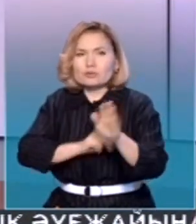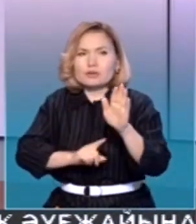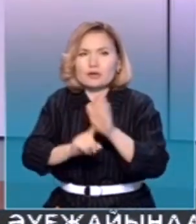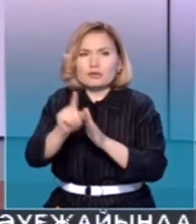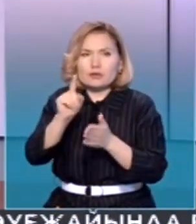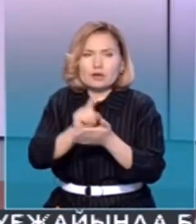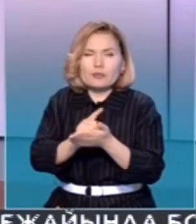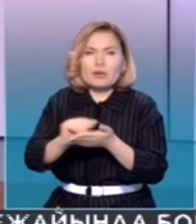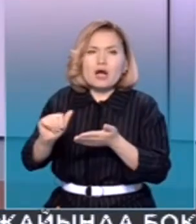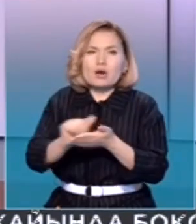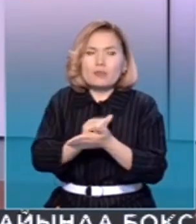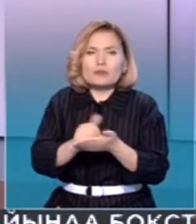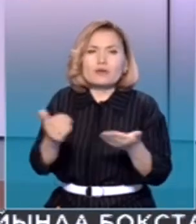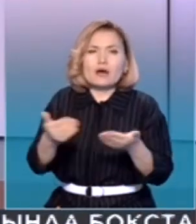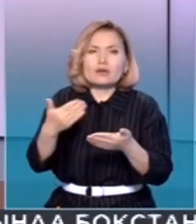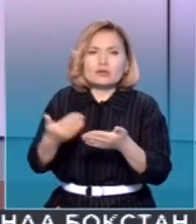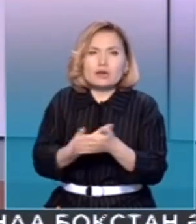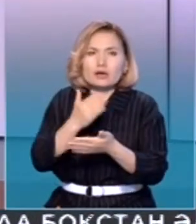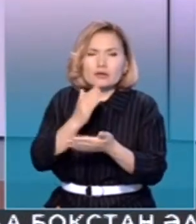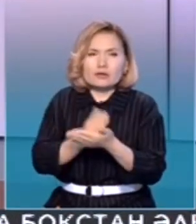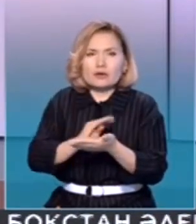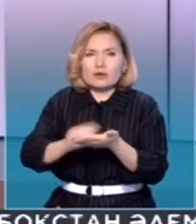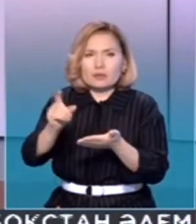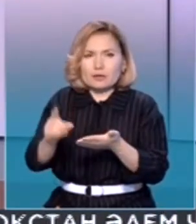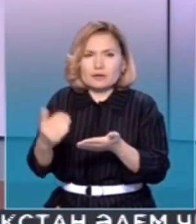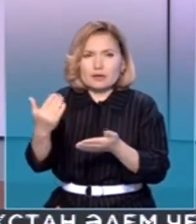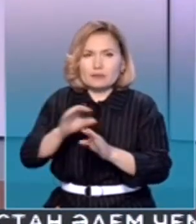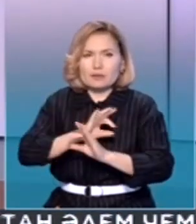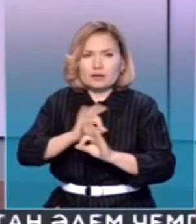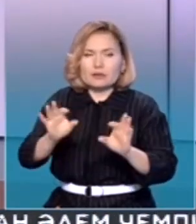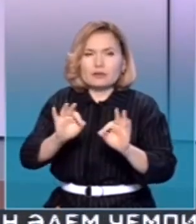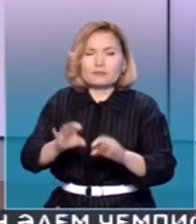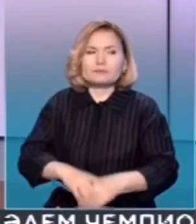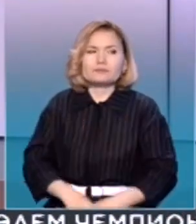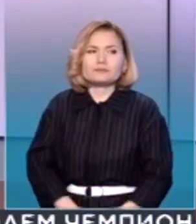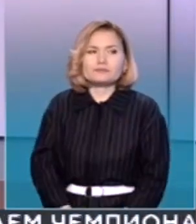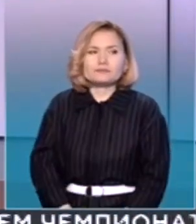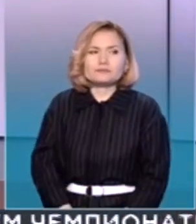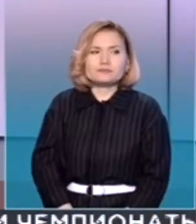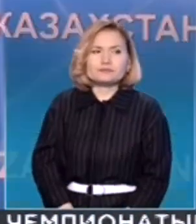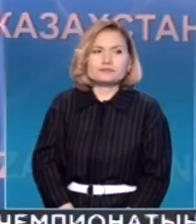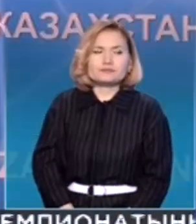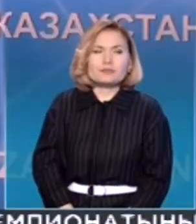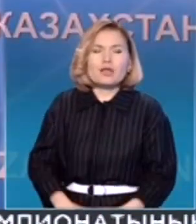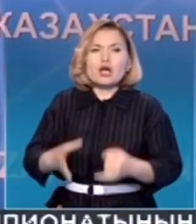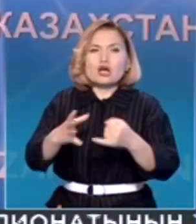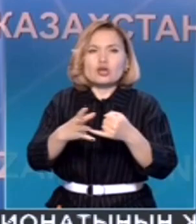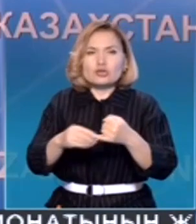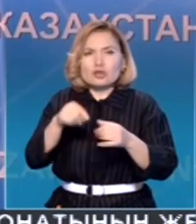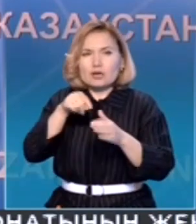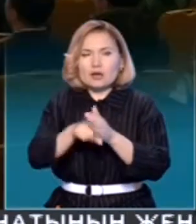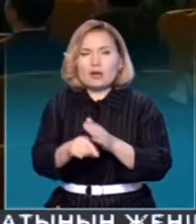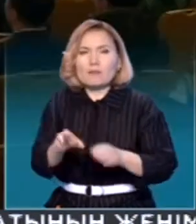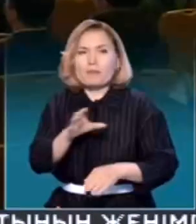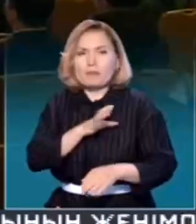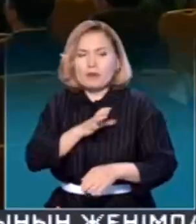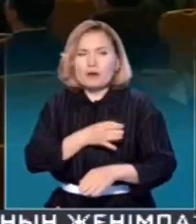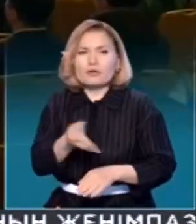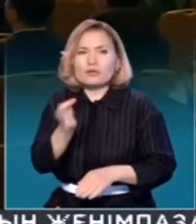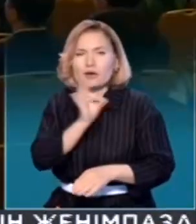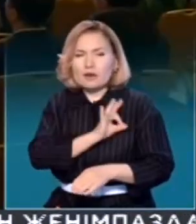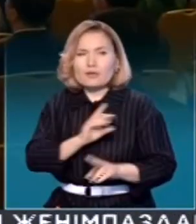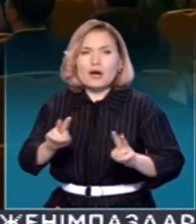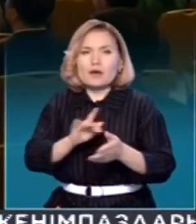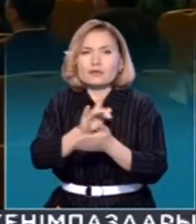тиіс. Құжатта тағы қандай жаңалық бар? Серік Селеубайұлы айтсын. Жер қойнауын пайдаланушылар бүгін Астанада бас